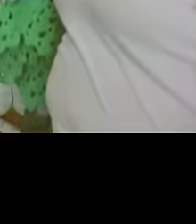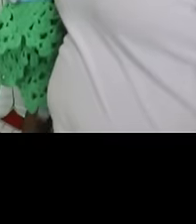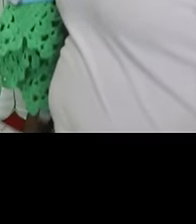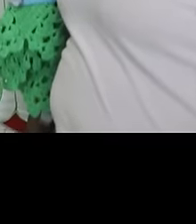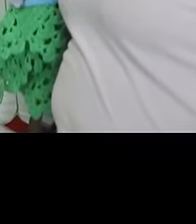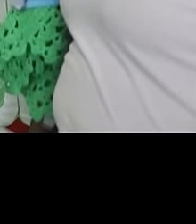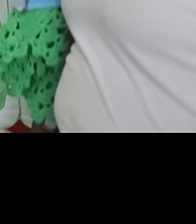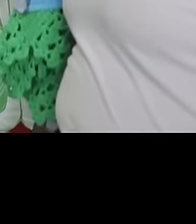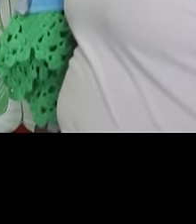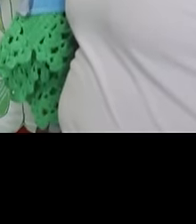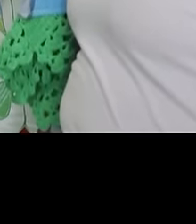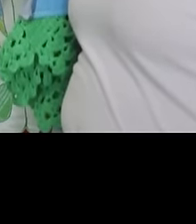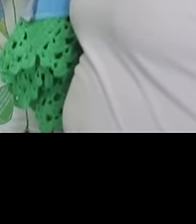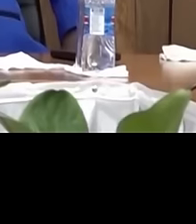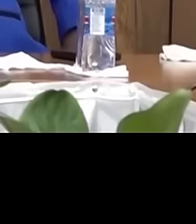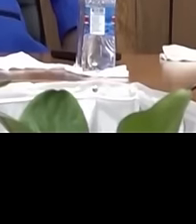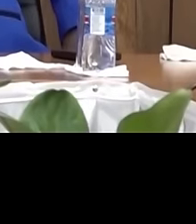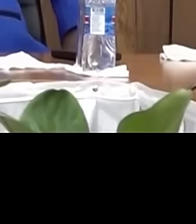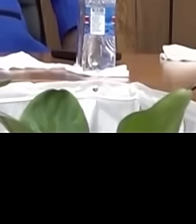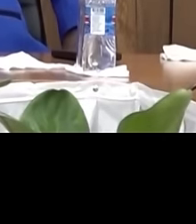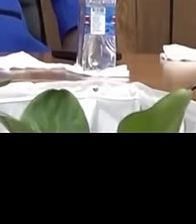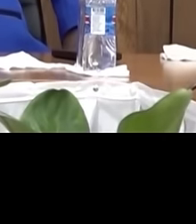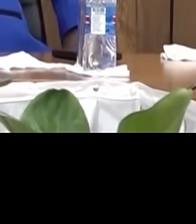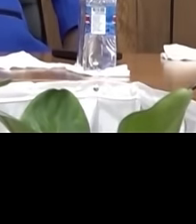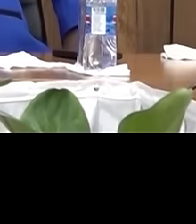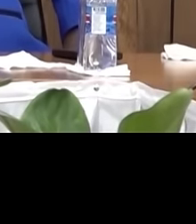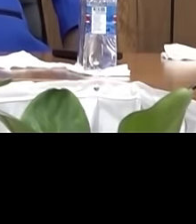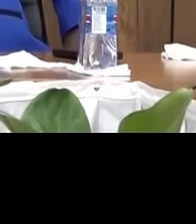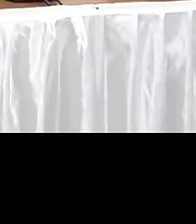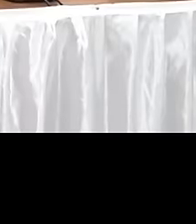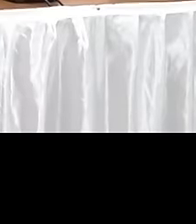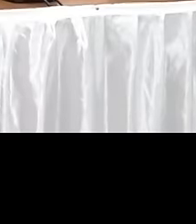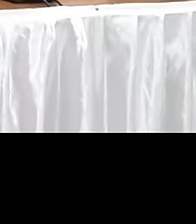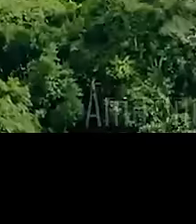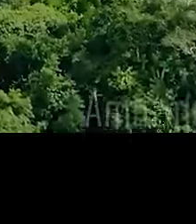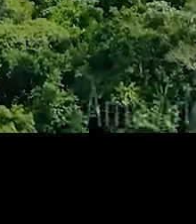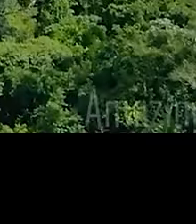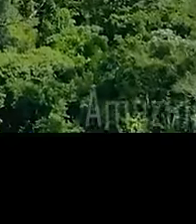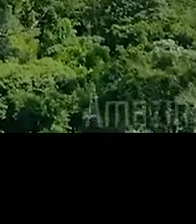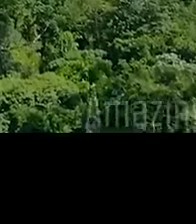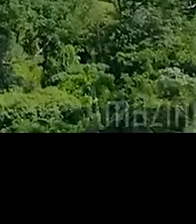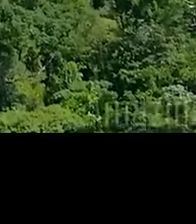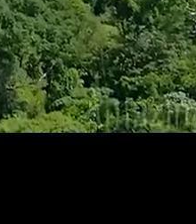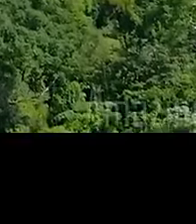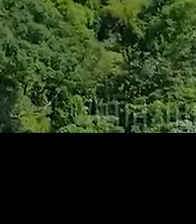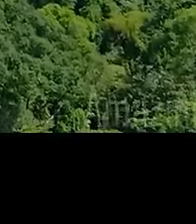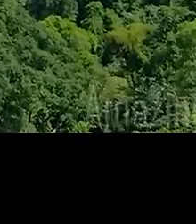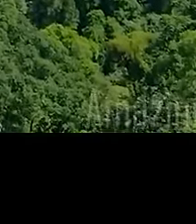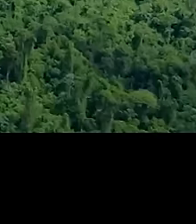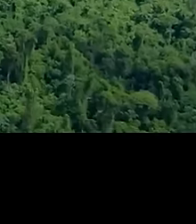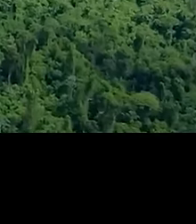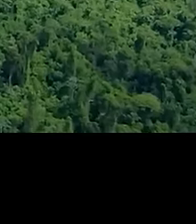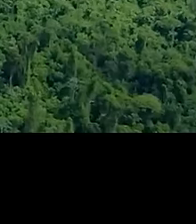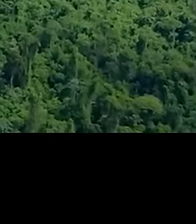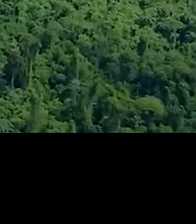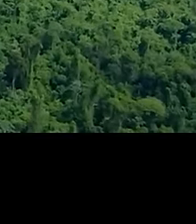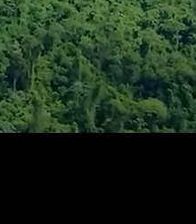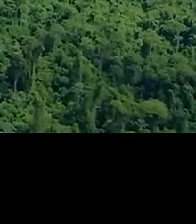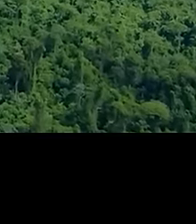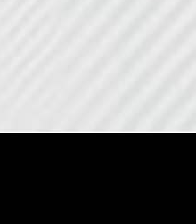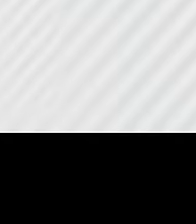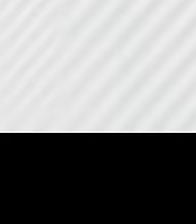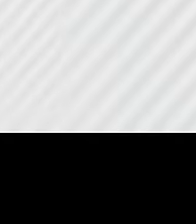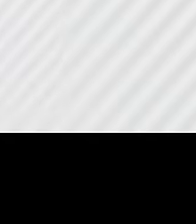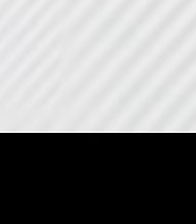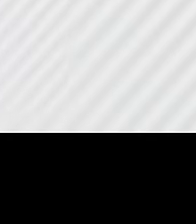staat in het beleid. Er wordt hard gewerkt aan het behoud en de bescherming van onze natuurlijke rijkdommen, terwijl